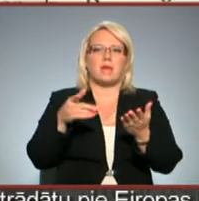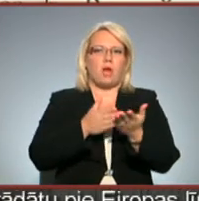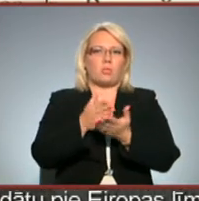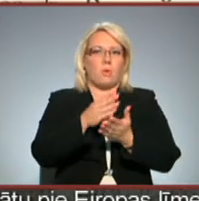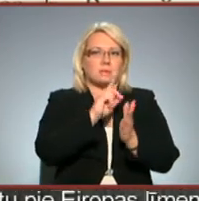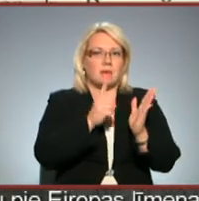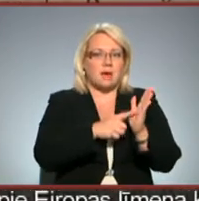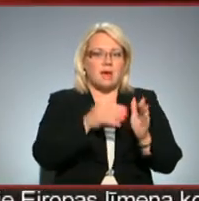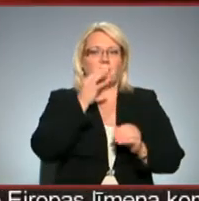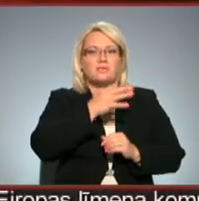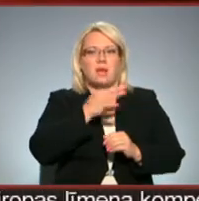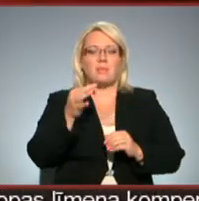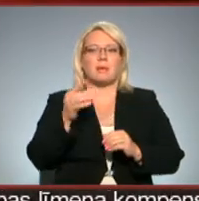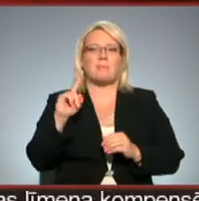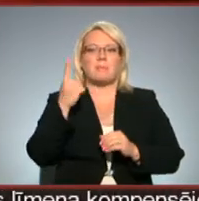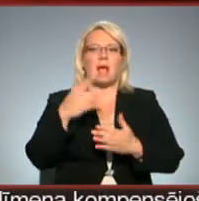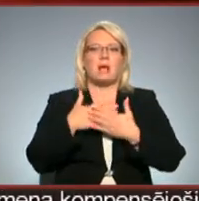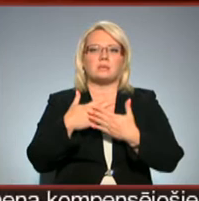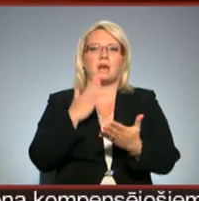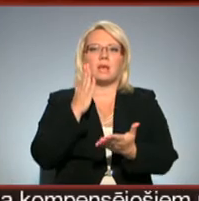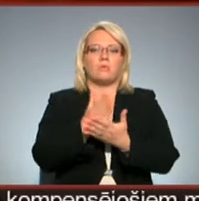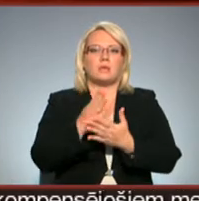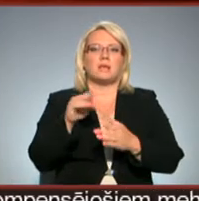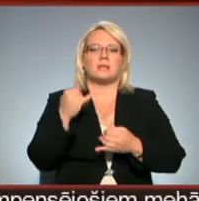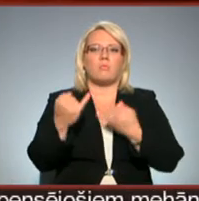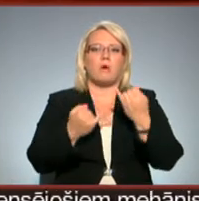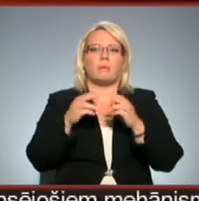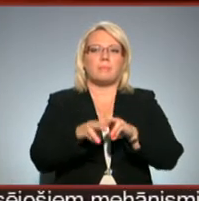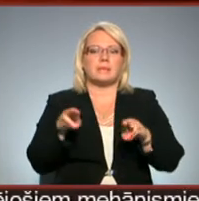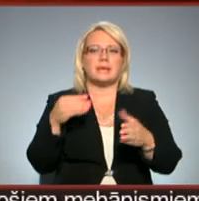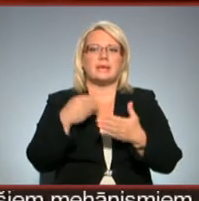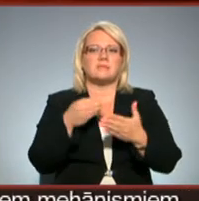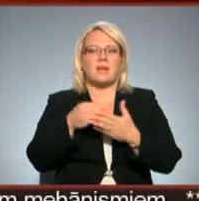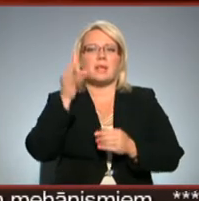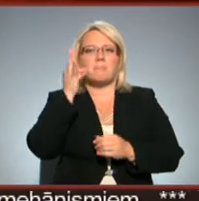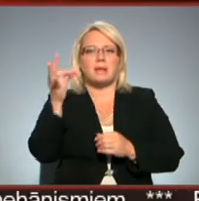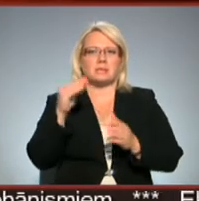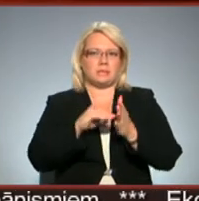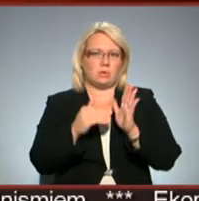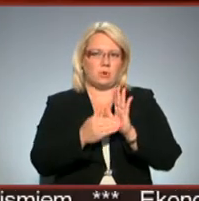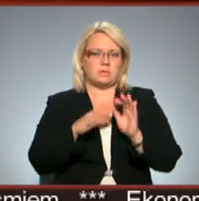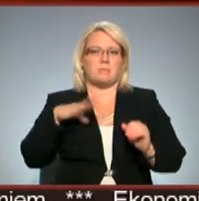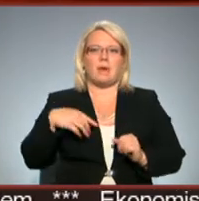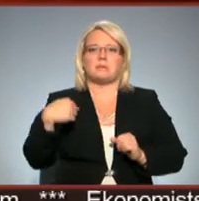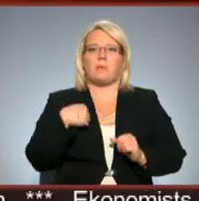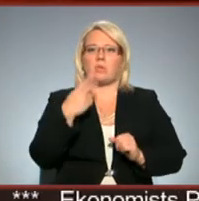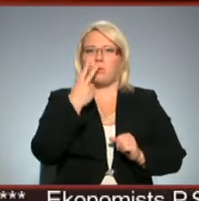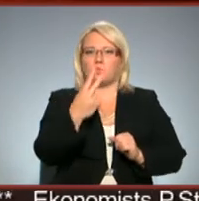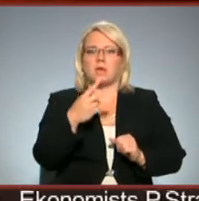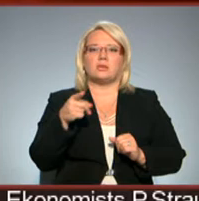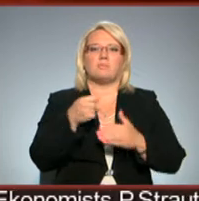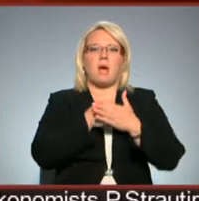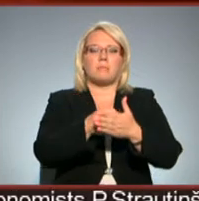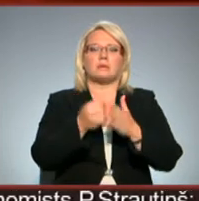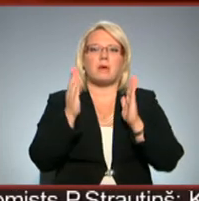nu, pirmais ir, ko, kas arī ļoti aktīvi notiek zemkopības ministrijā, izvērtēt precīzu situāciju. Tomēr, pēc man uzskata, šim te atbalstam